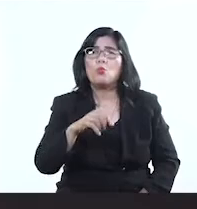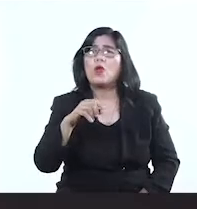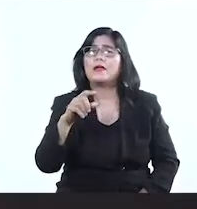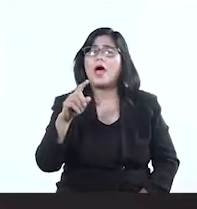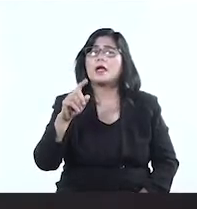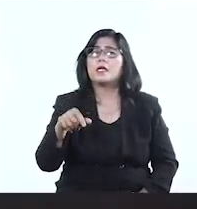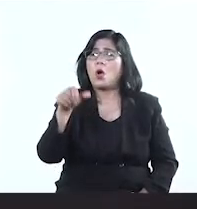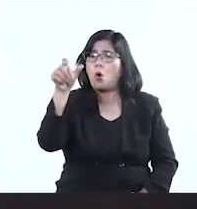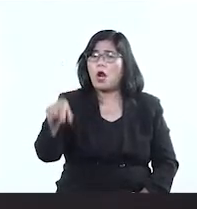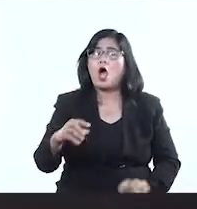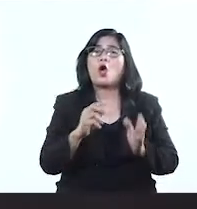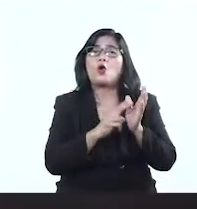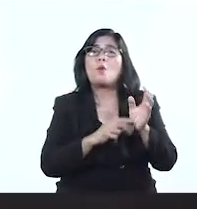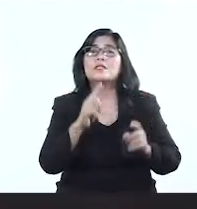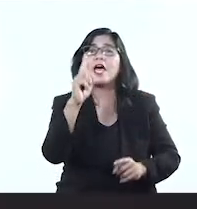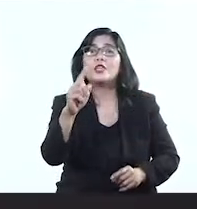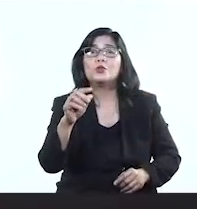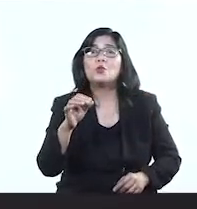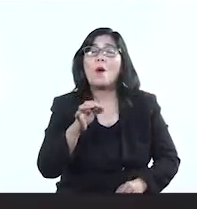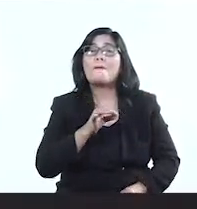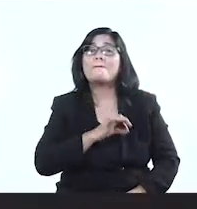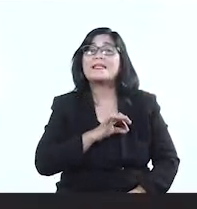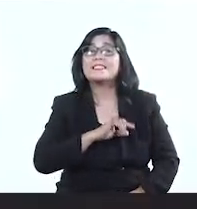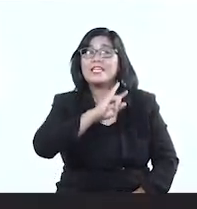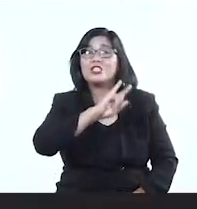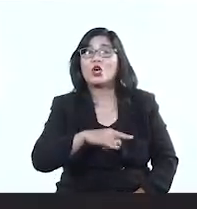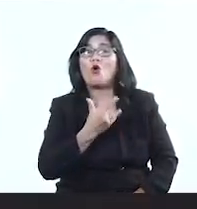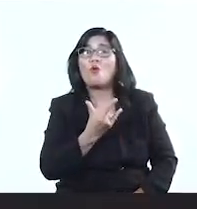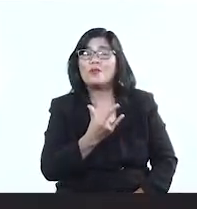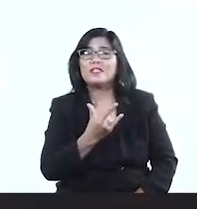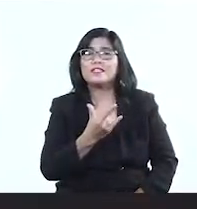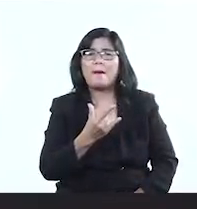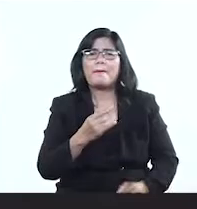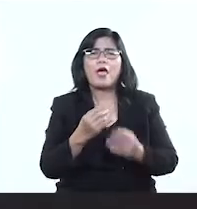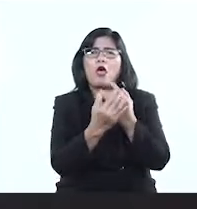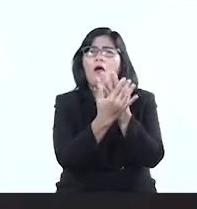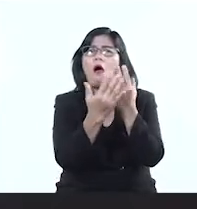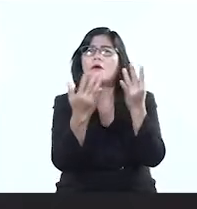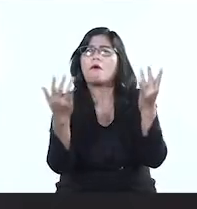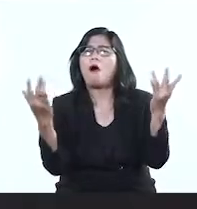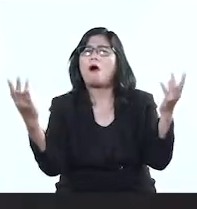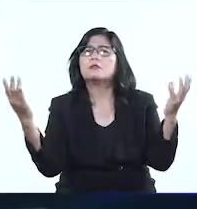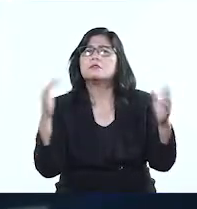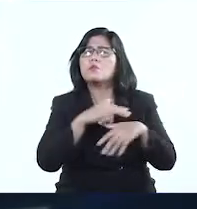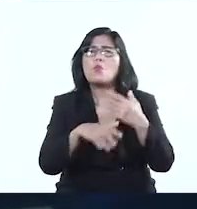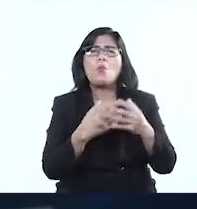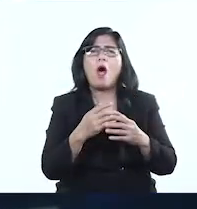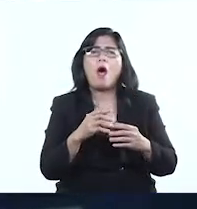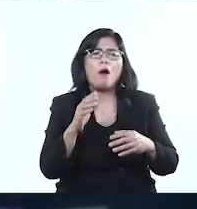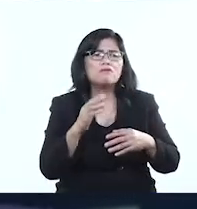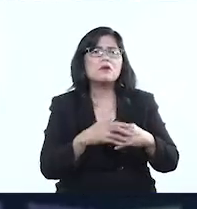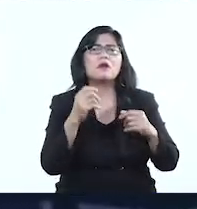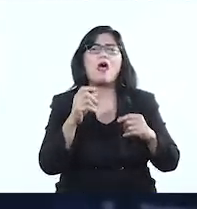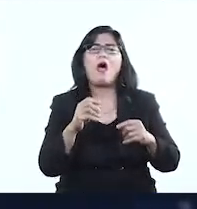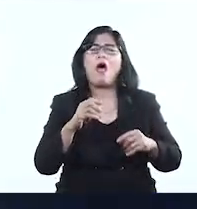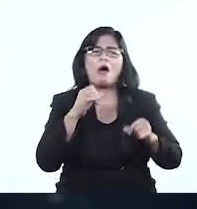satu di Republik ini yakin presiden ia akan terus rakyat jelata semua kena kritik dan kena bully